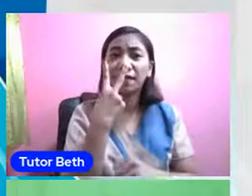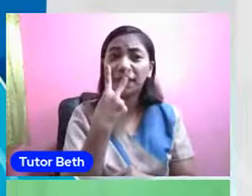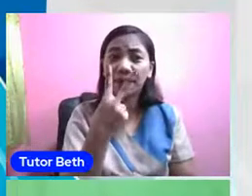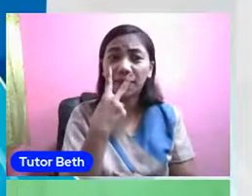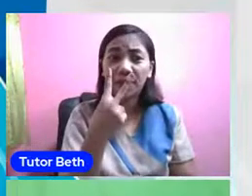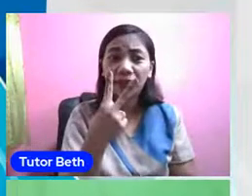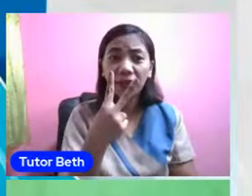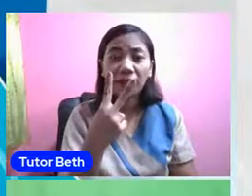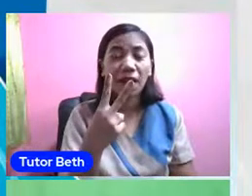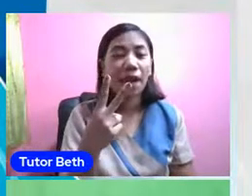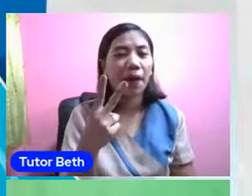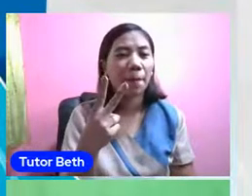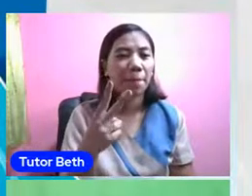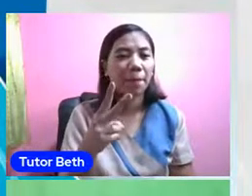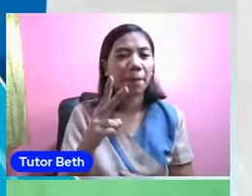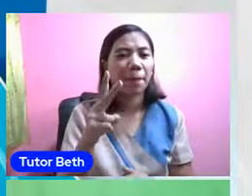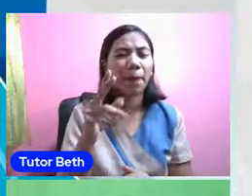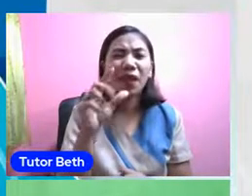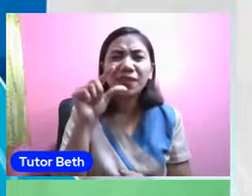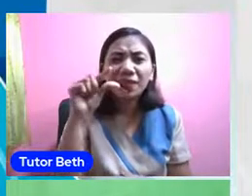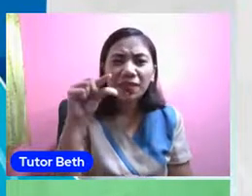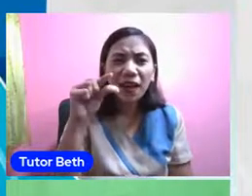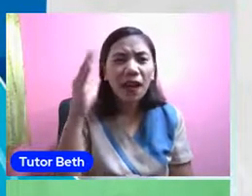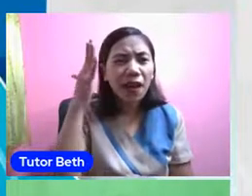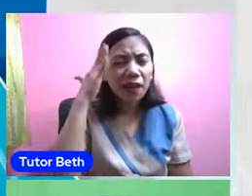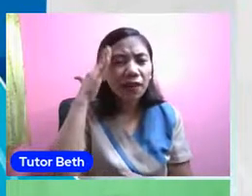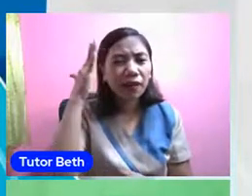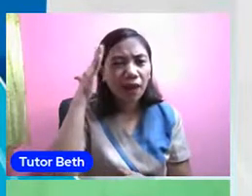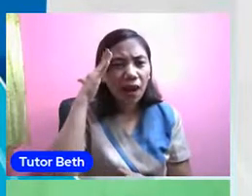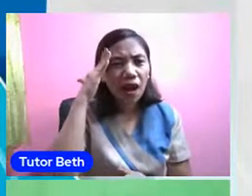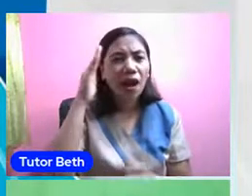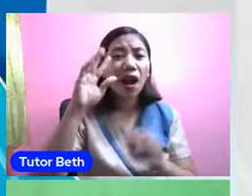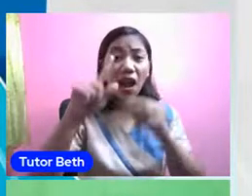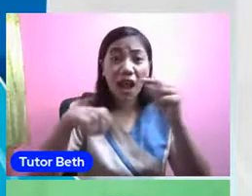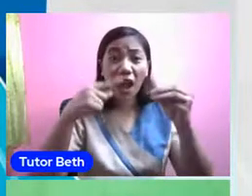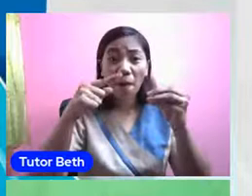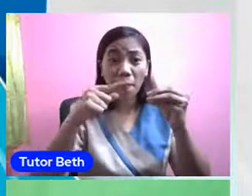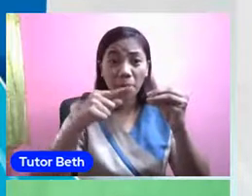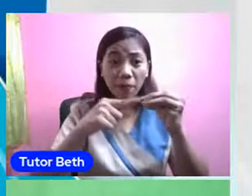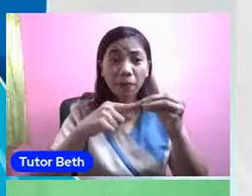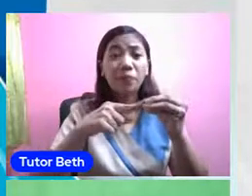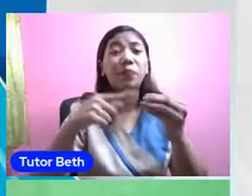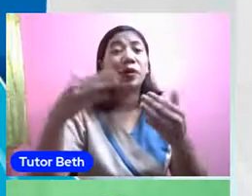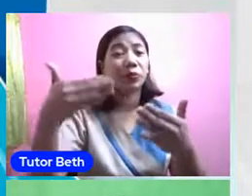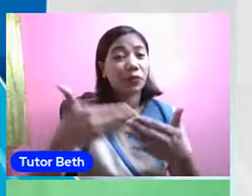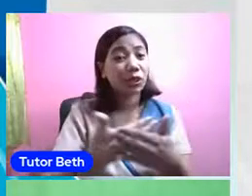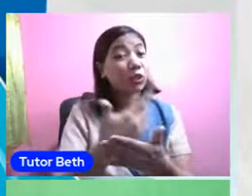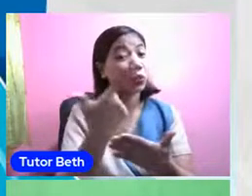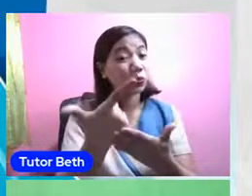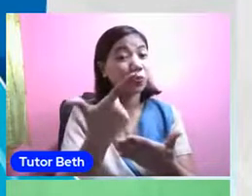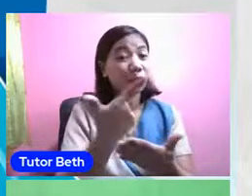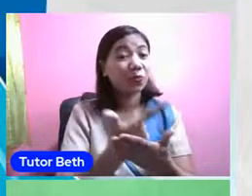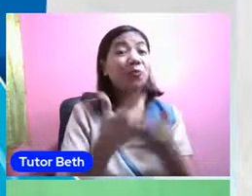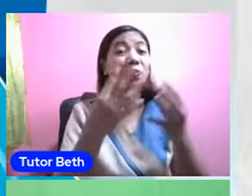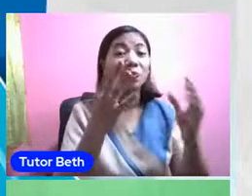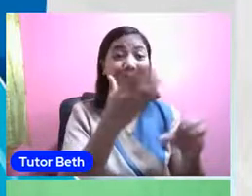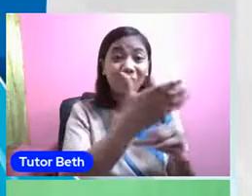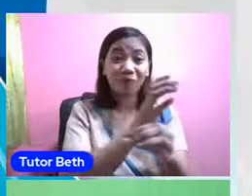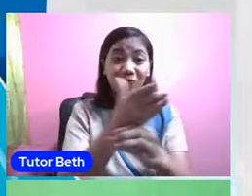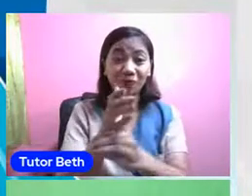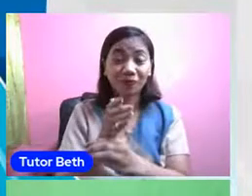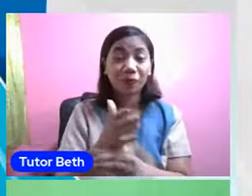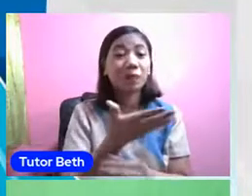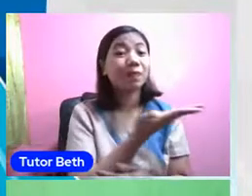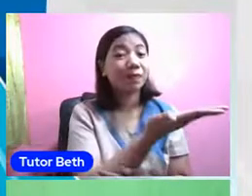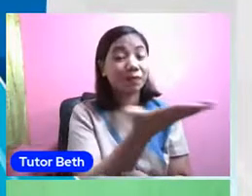kung meron na kayong konting kaalaman dun sa bagong aralin na aming ibabahagi sa inyo mamaya. So, para sa